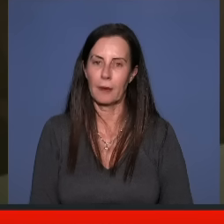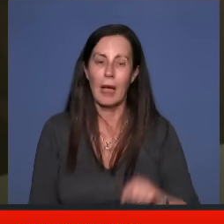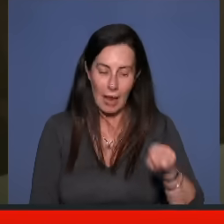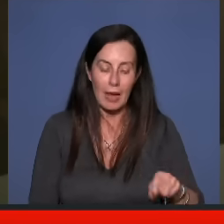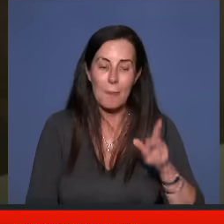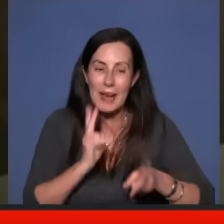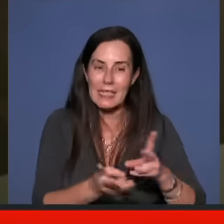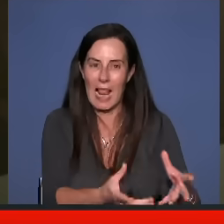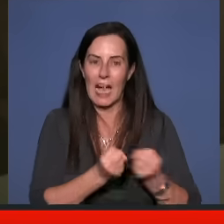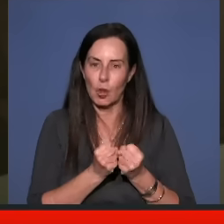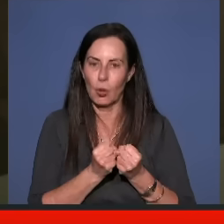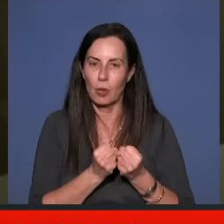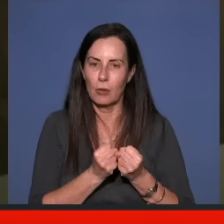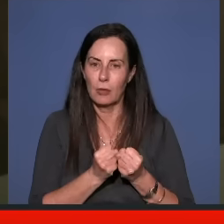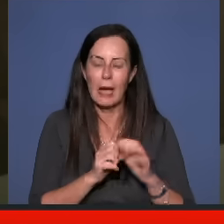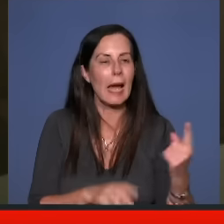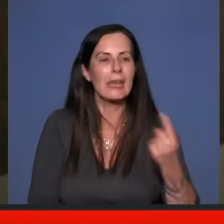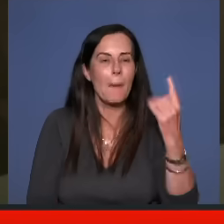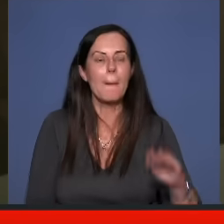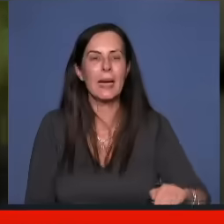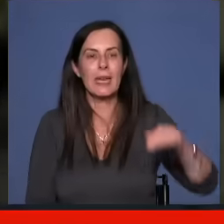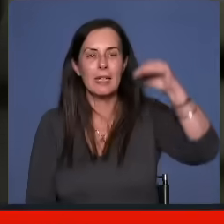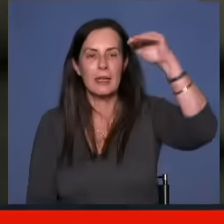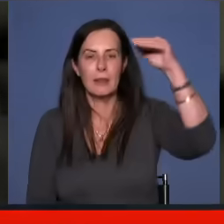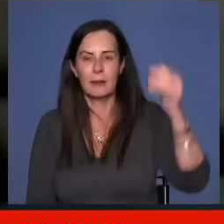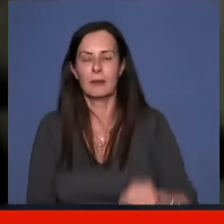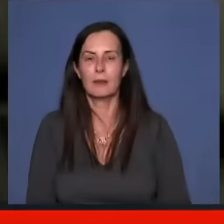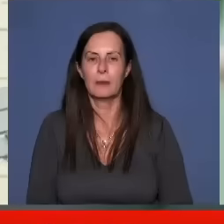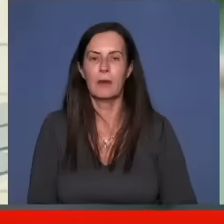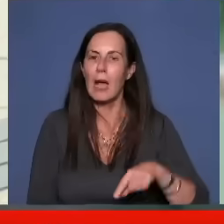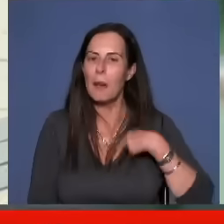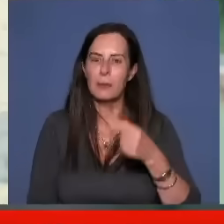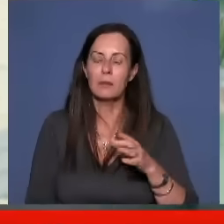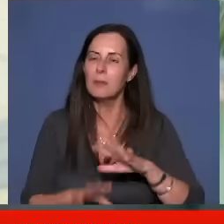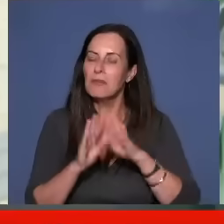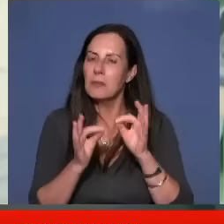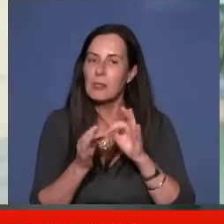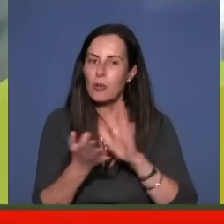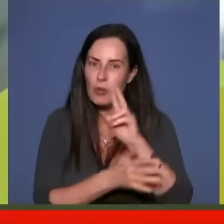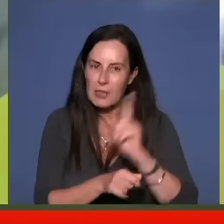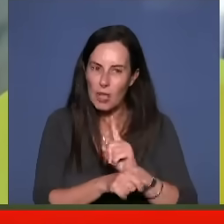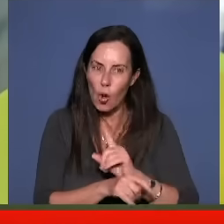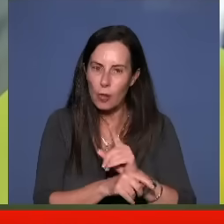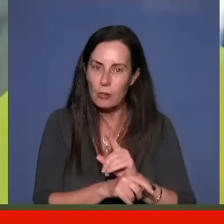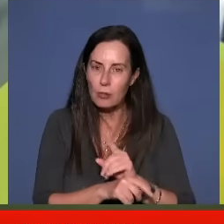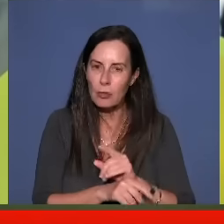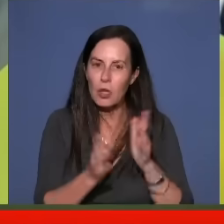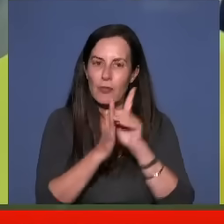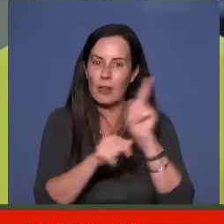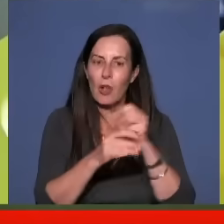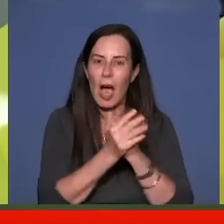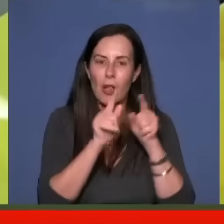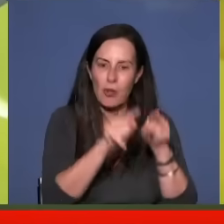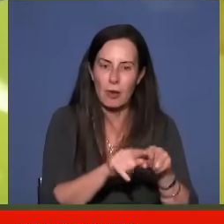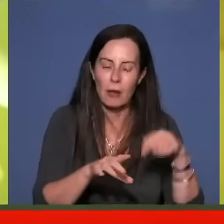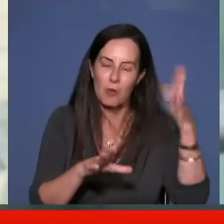בריצה. איך אתם אומרים פה? ימינה. הגבוה. כמה זמן זה היה? בסך הכל 12 דקות? 17 דקות עד שהגענו אליך